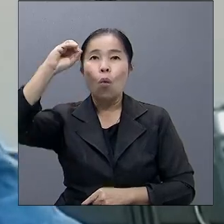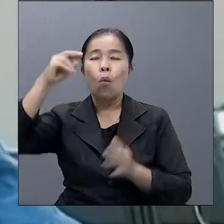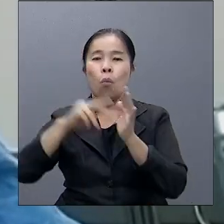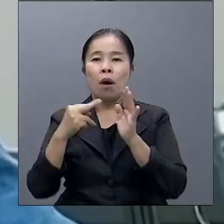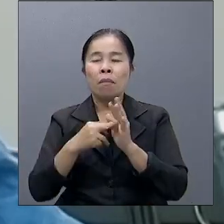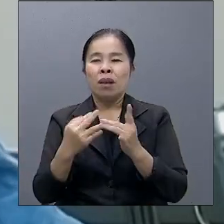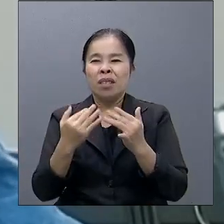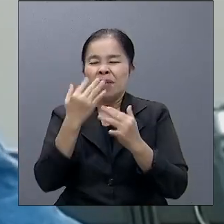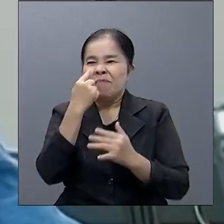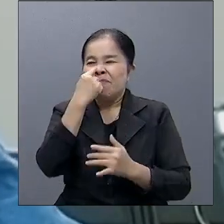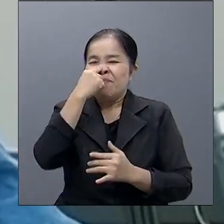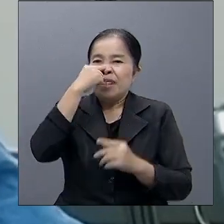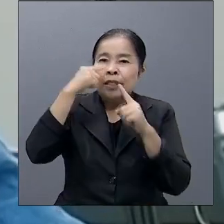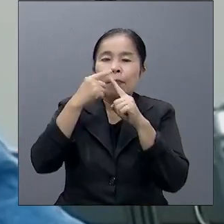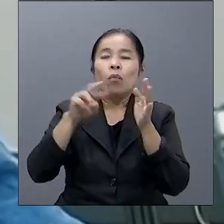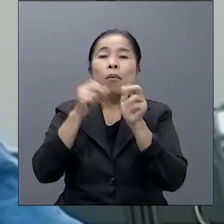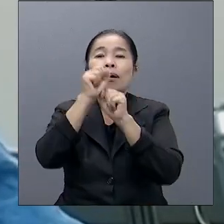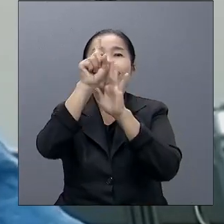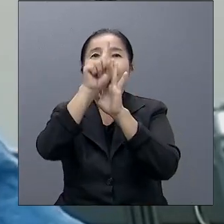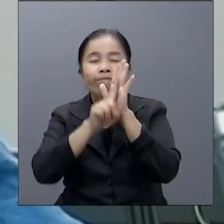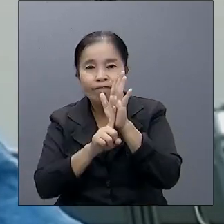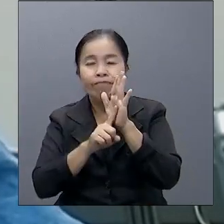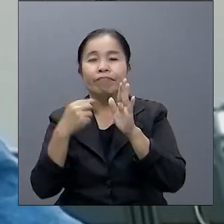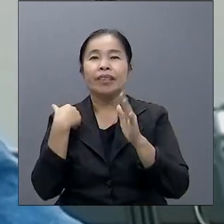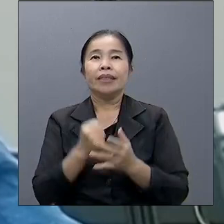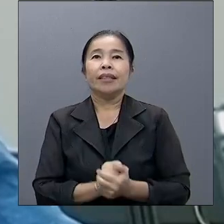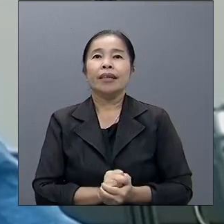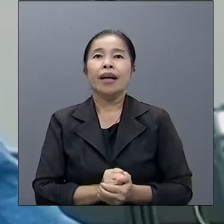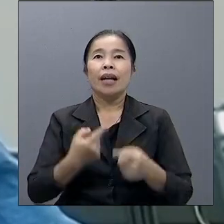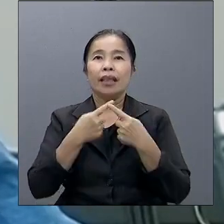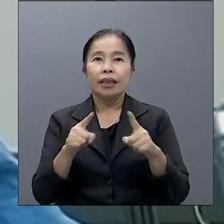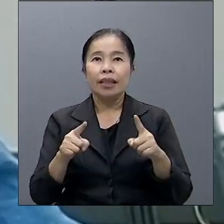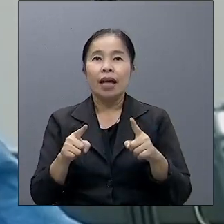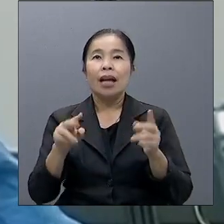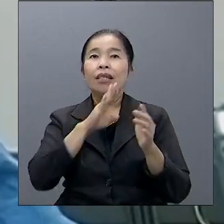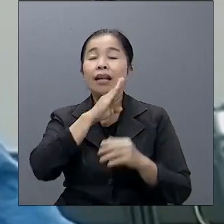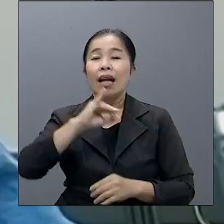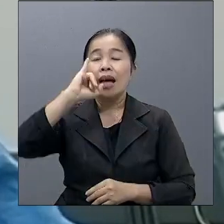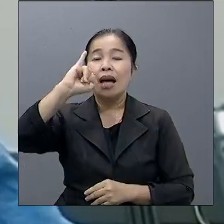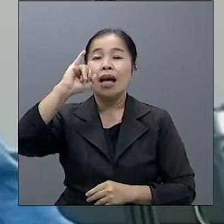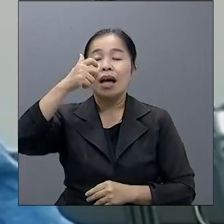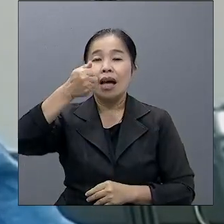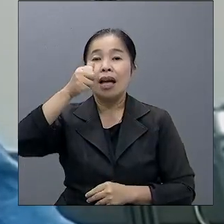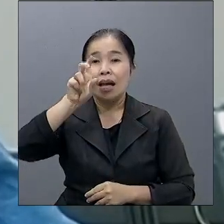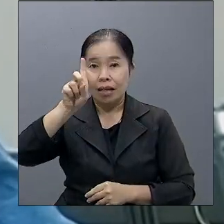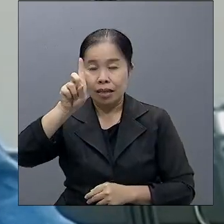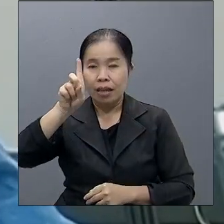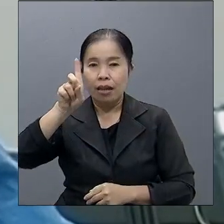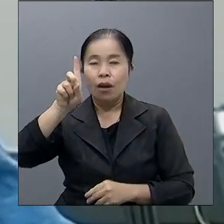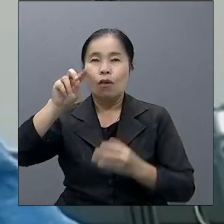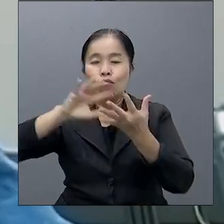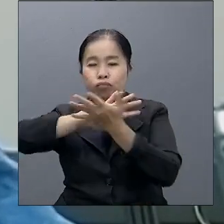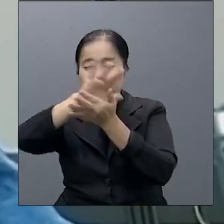ากๆแล้วก็ลดอุณหภูมิให้ต่ำมันก็เลยกลายเป็นของเหลวนะครับทีนี้พอไนโตรเจนกลายเป็นของเหลวเนี่ยมันก็จะมีคุณสมบัติ